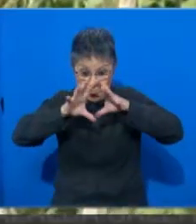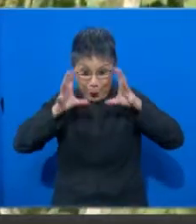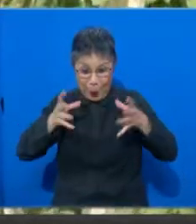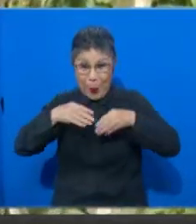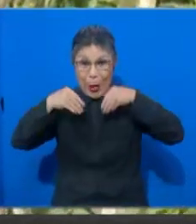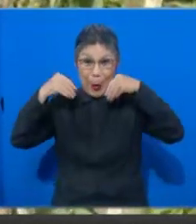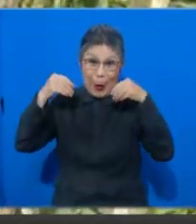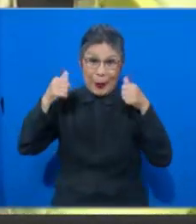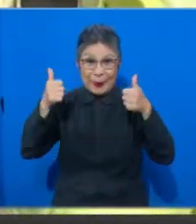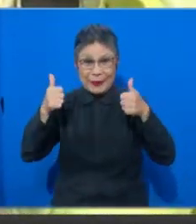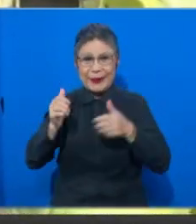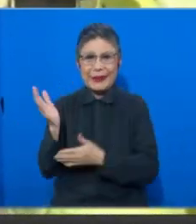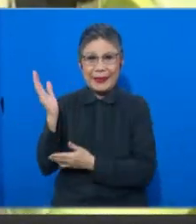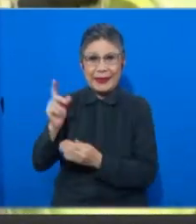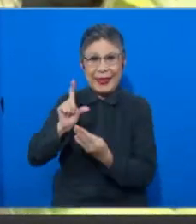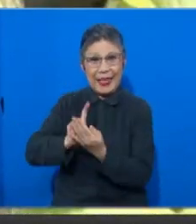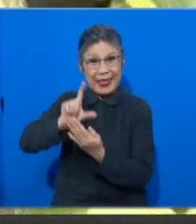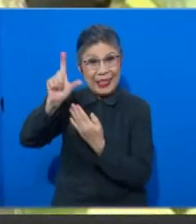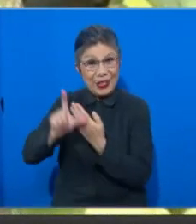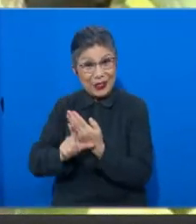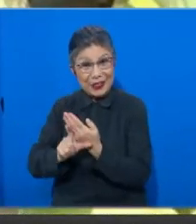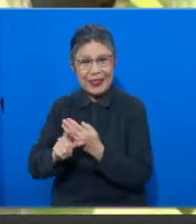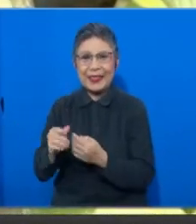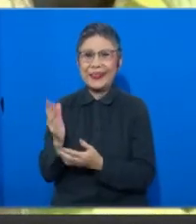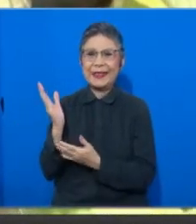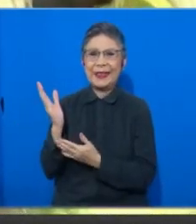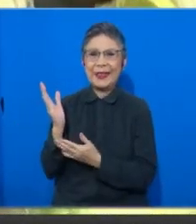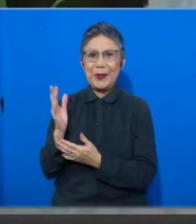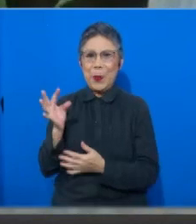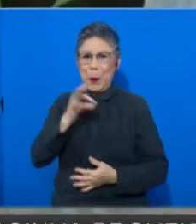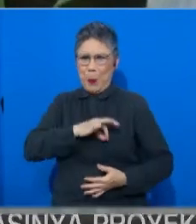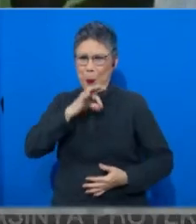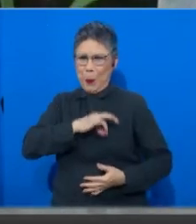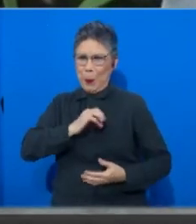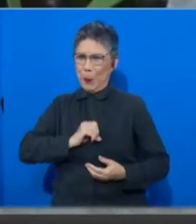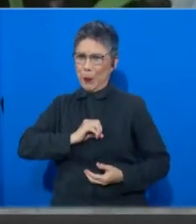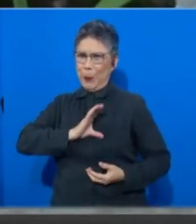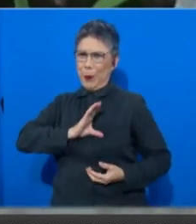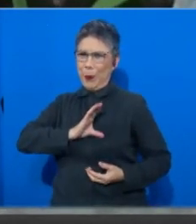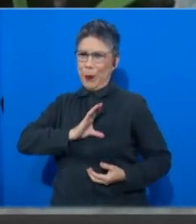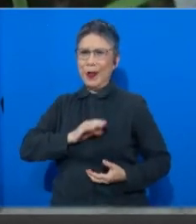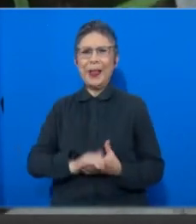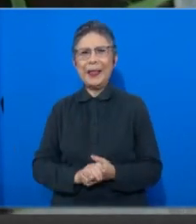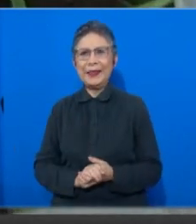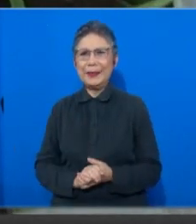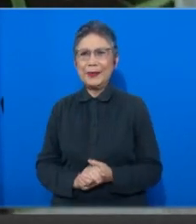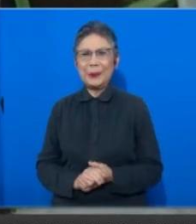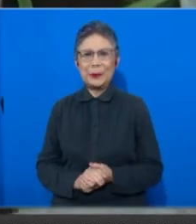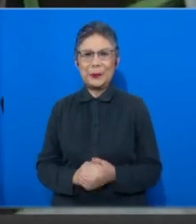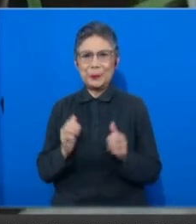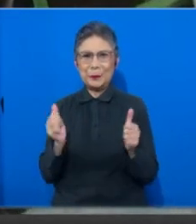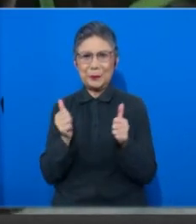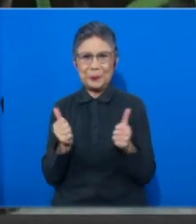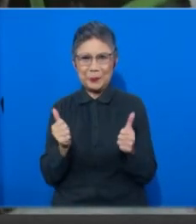Petani buah melon di Desa Wotgali, Kecamatan Yoso, Wilangun, Lumajang, Jawa Timur, merasa senang setelah hasil panen buah melon